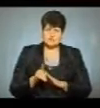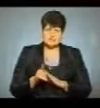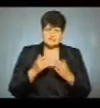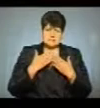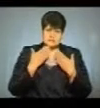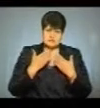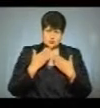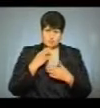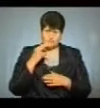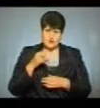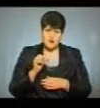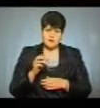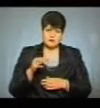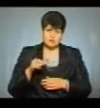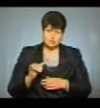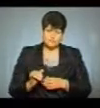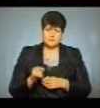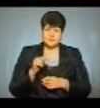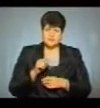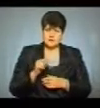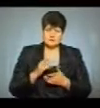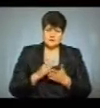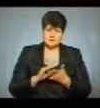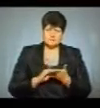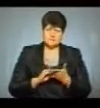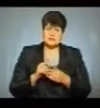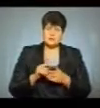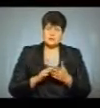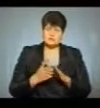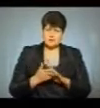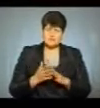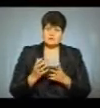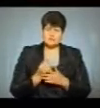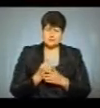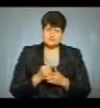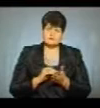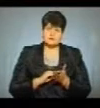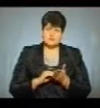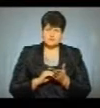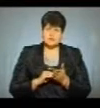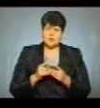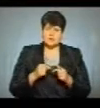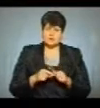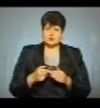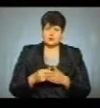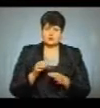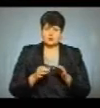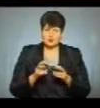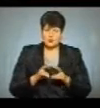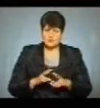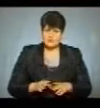зачитування обвинувального акту. І в обвинувальному акті якраз викладено ті обставини, які вдалося встановити органу досудового розслідування. Тобто це